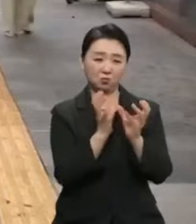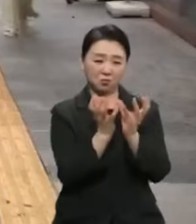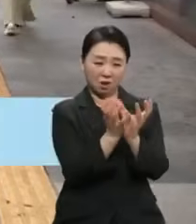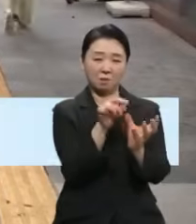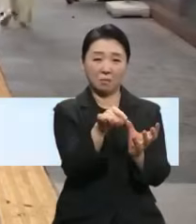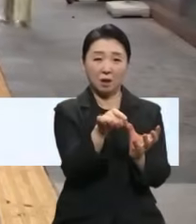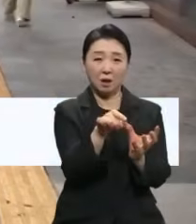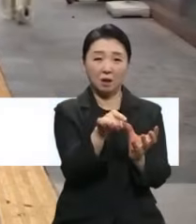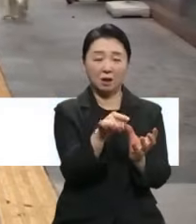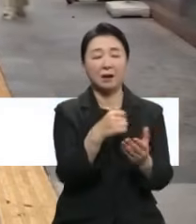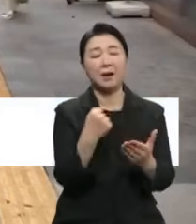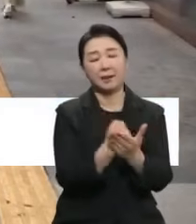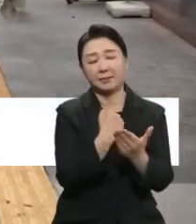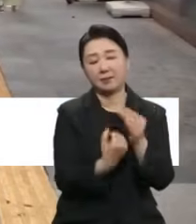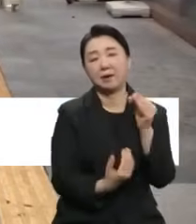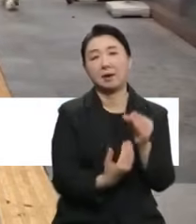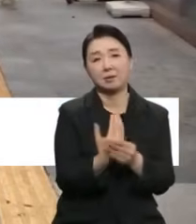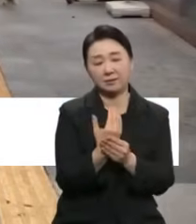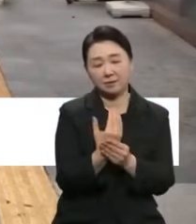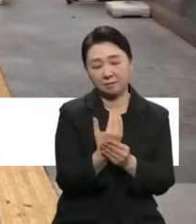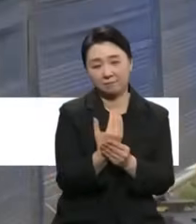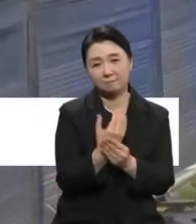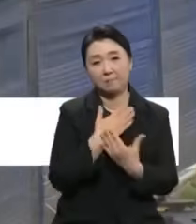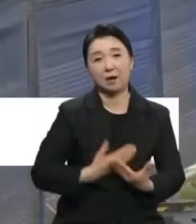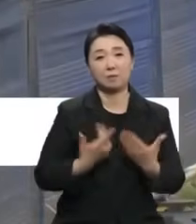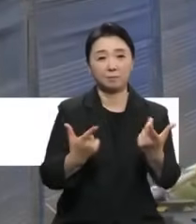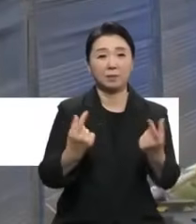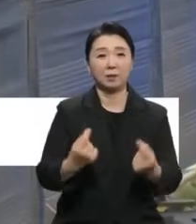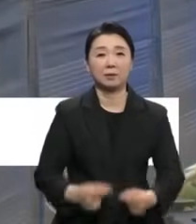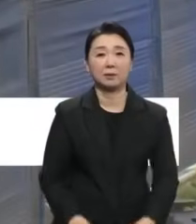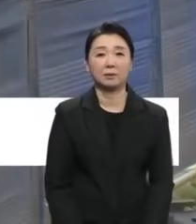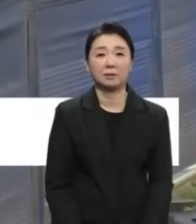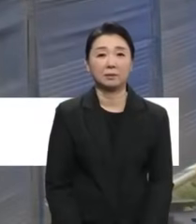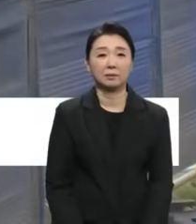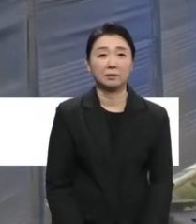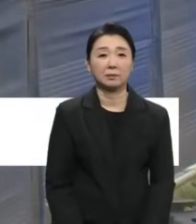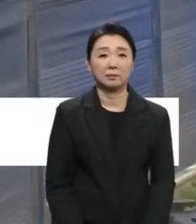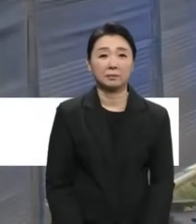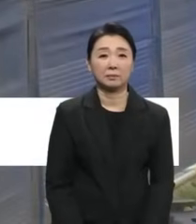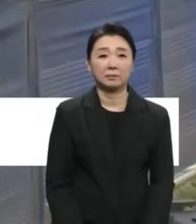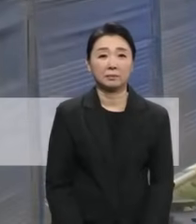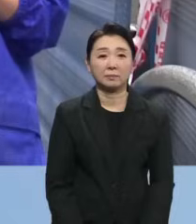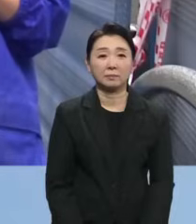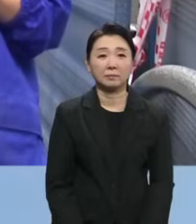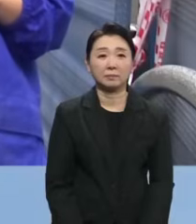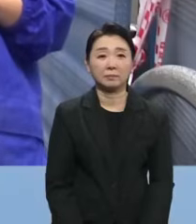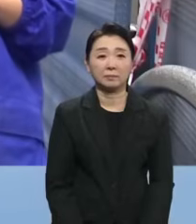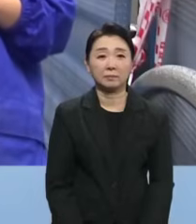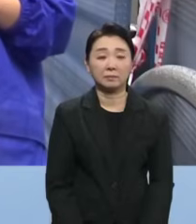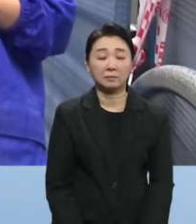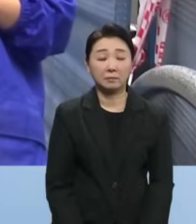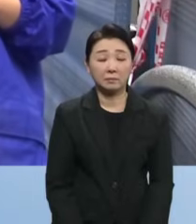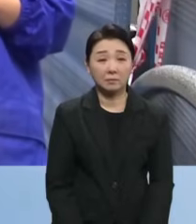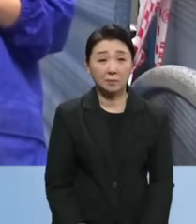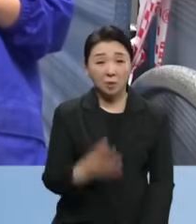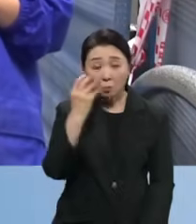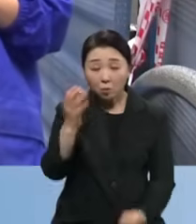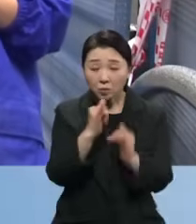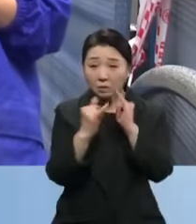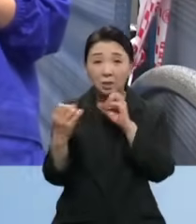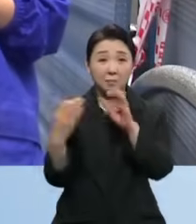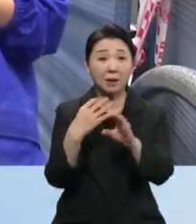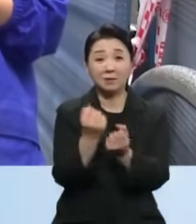이곳에서 벌어진 안타까운 사고를 간직하고 있습니다. 네, 목격자들의 반응